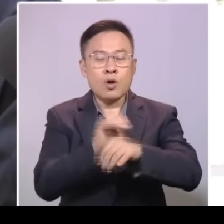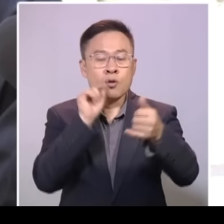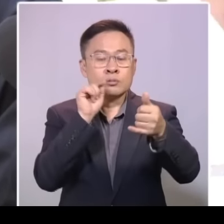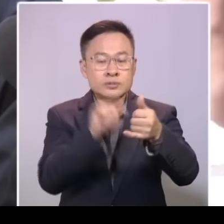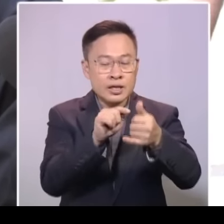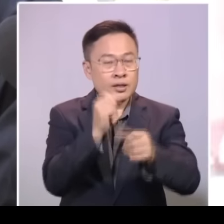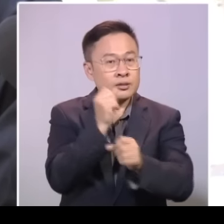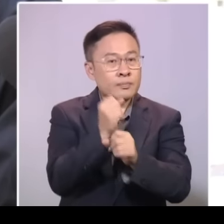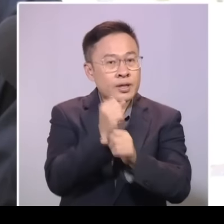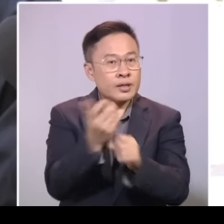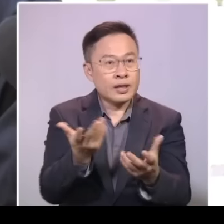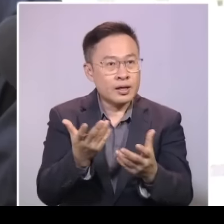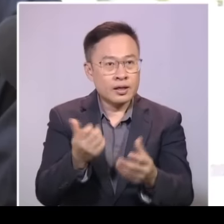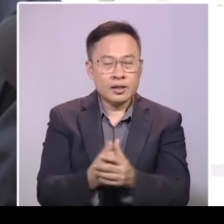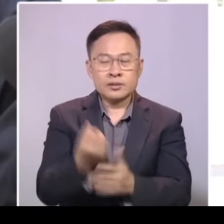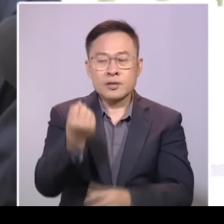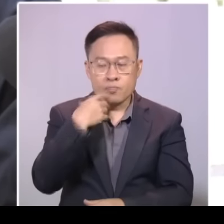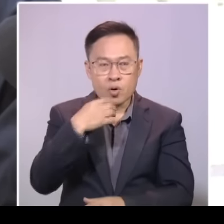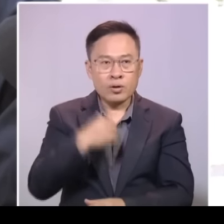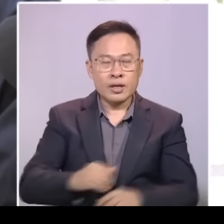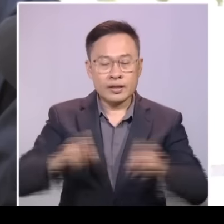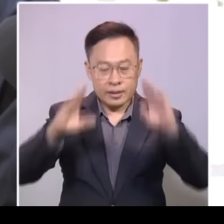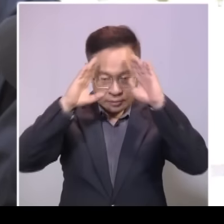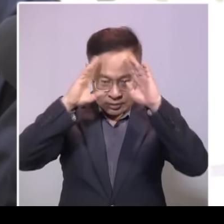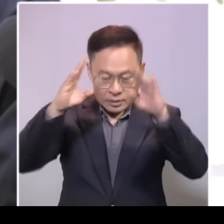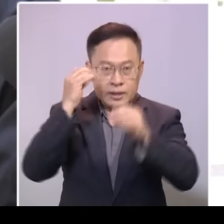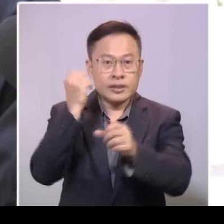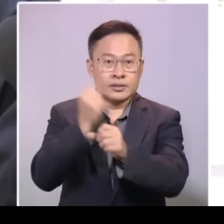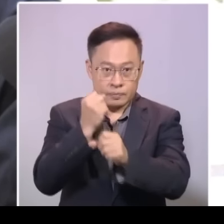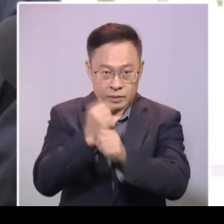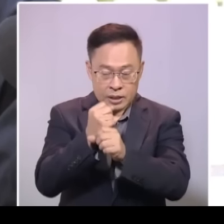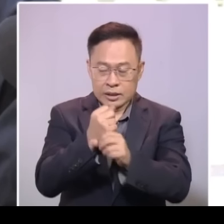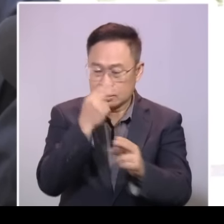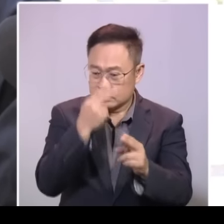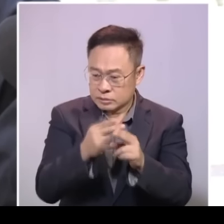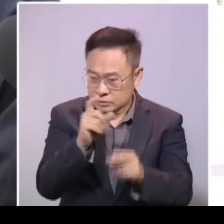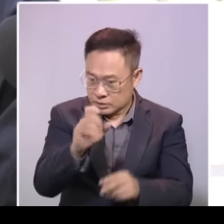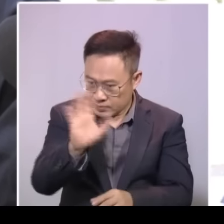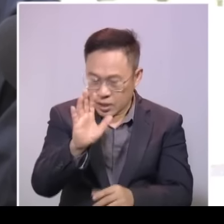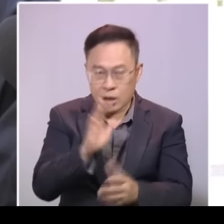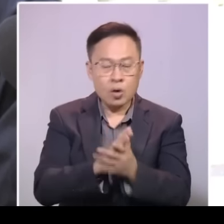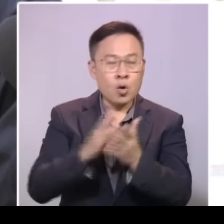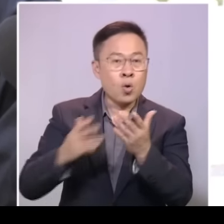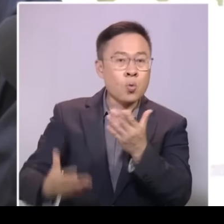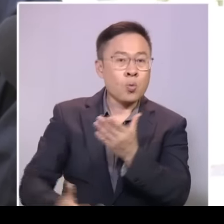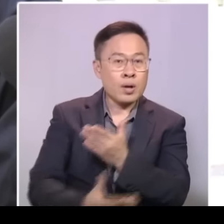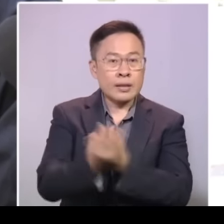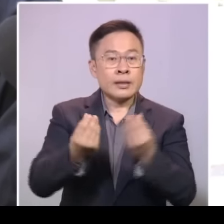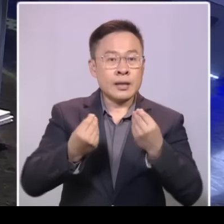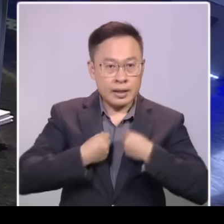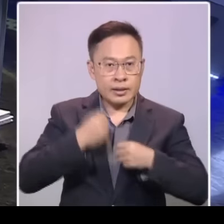ท่านบอกว่าอย่าให้เสียชื่อท่านมอบความไว้วางใจแล้วนะครับท่านให้โอกาสแล้วก็ต้องทำให้เต็มที่ครับ รอติด